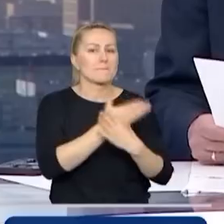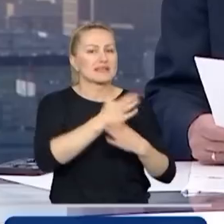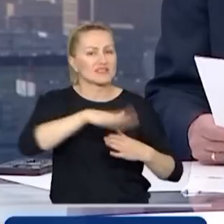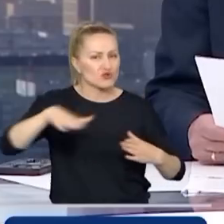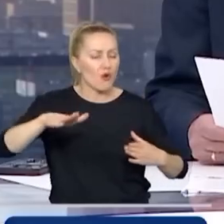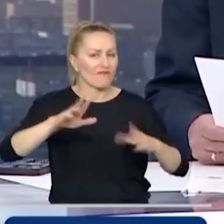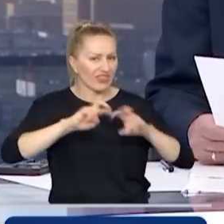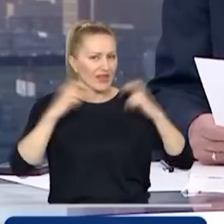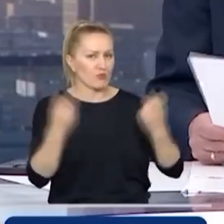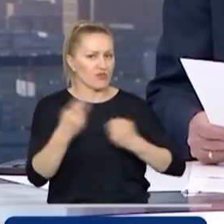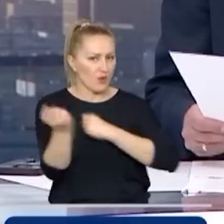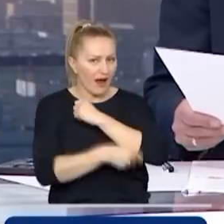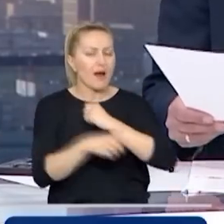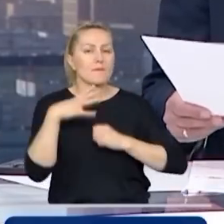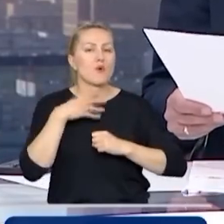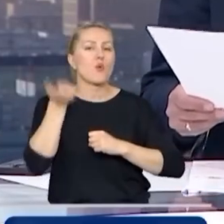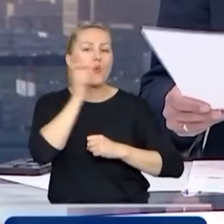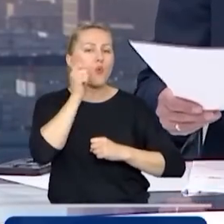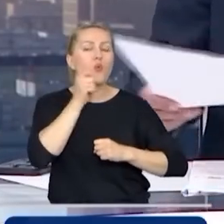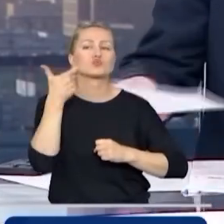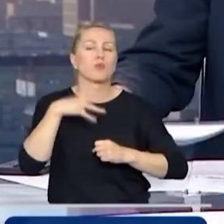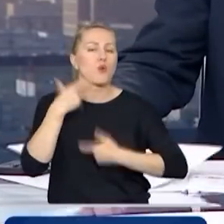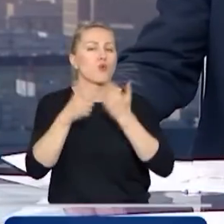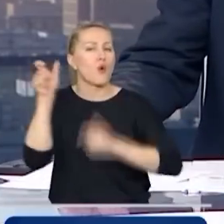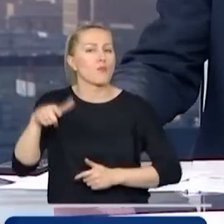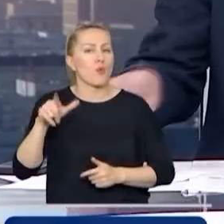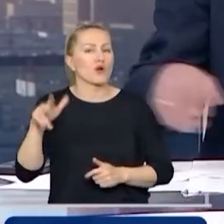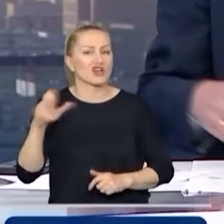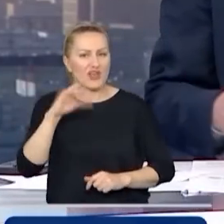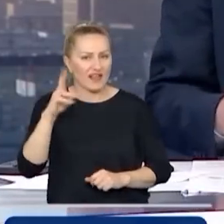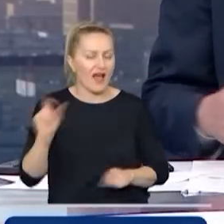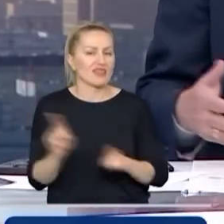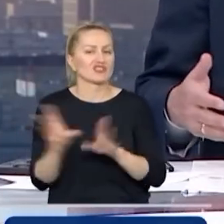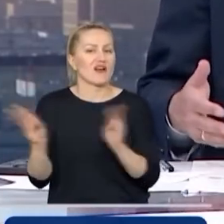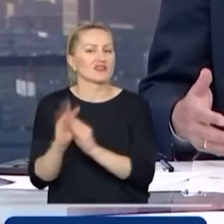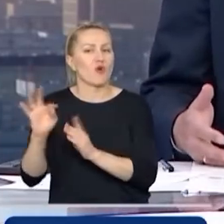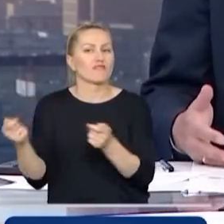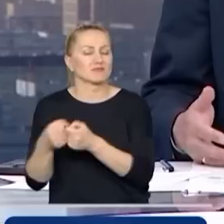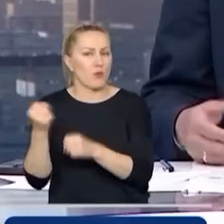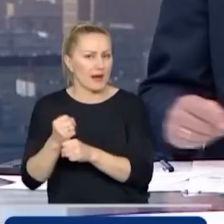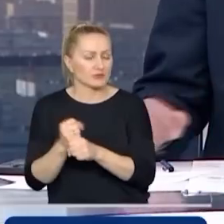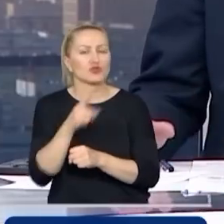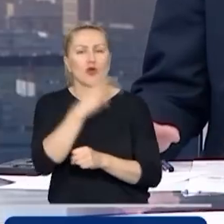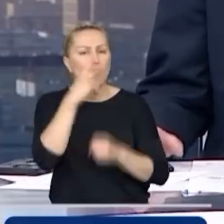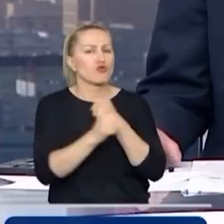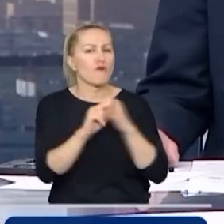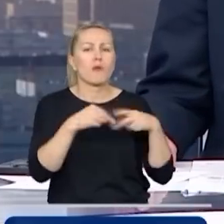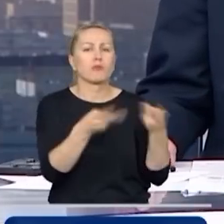dowody zbrodni wojennych popełnionych przez Aleksandra Łukaszenkę i jego współpracowników. Co to za